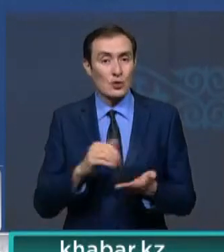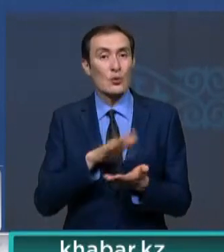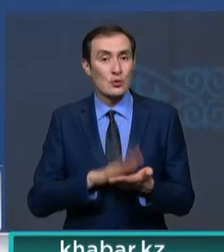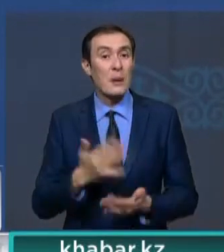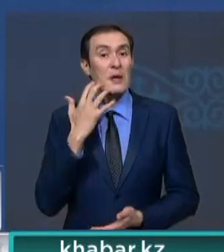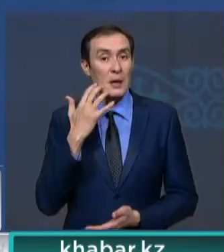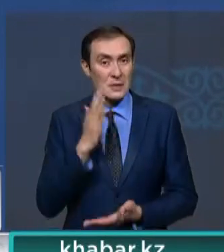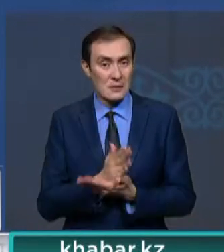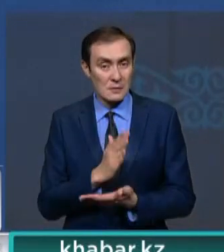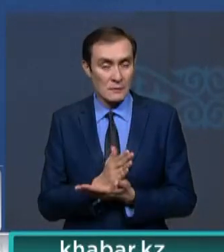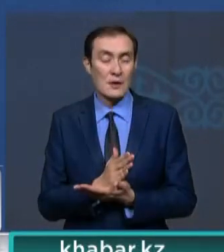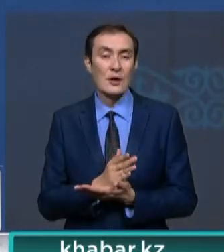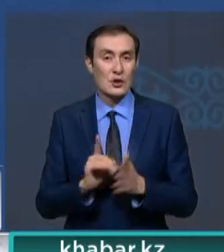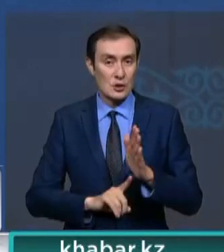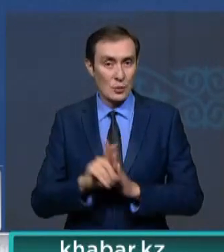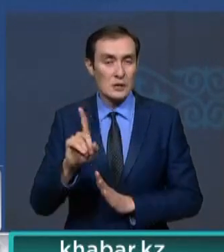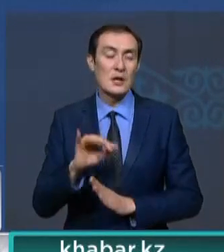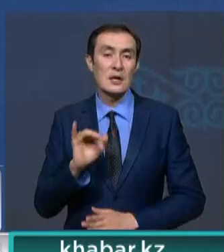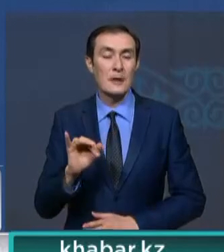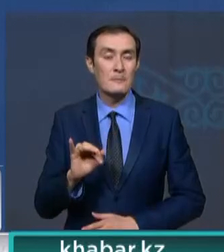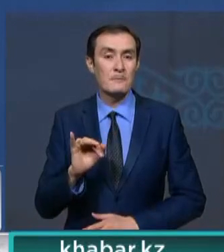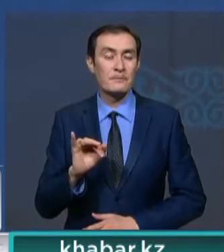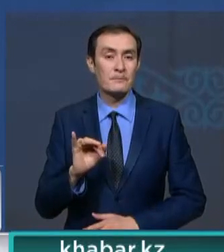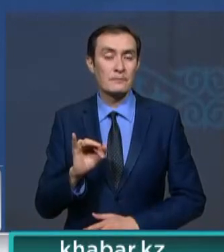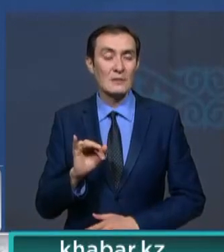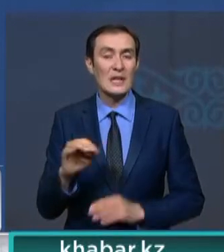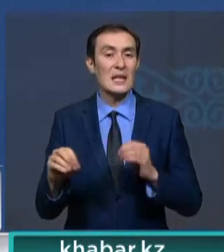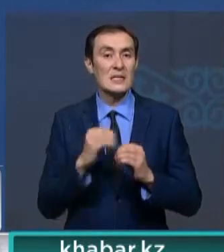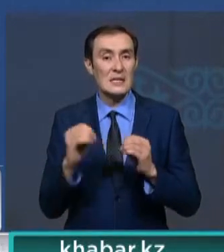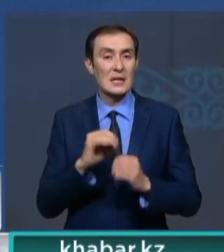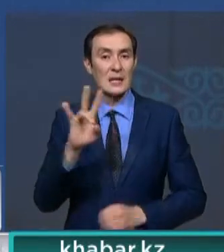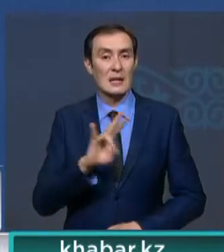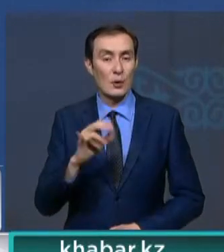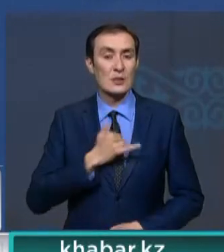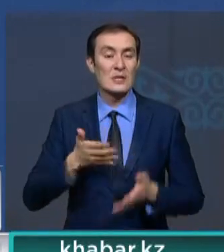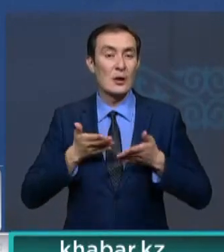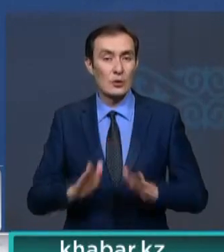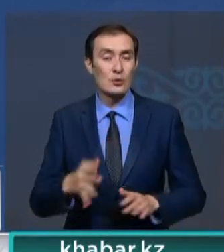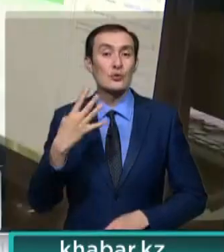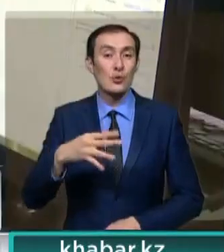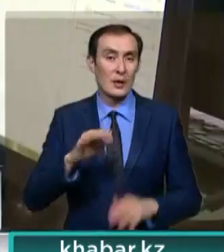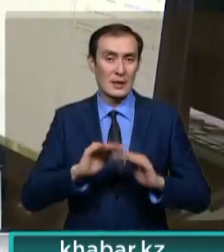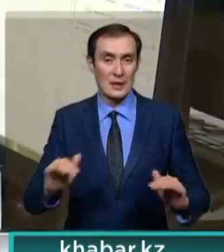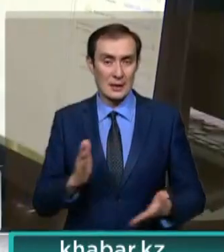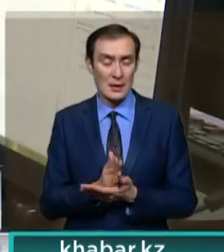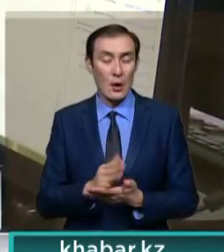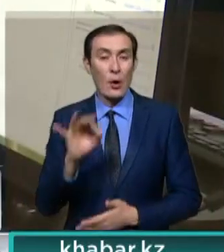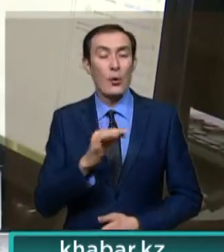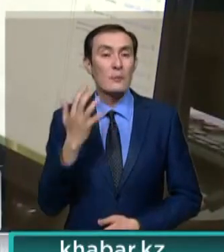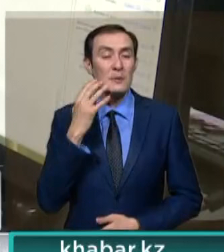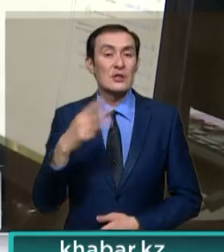по беременности, по факту беременности. И на 10 ноября у нас родилось 40 детей. О